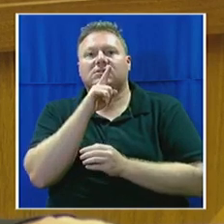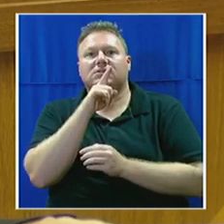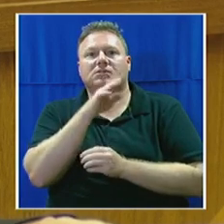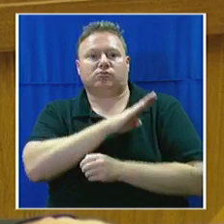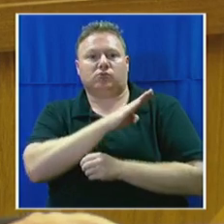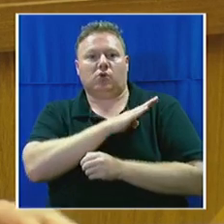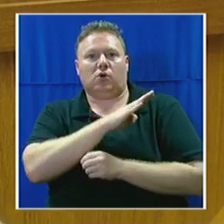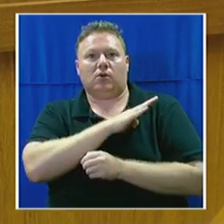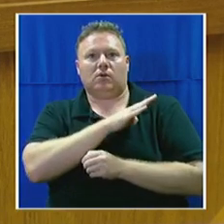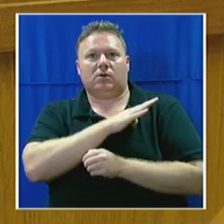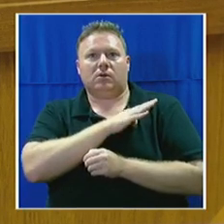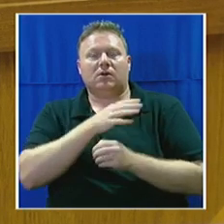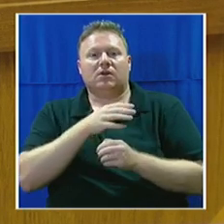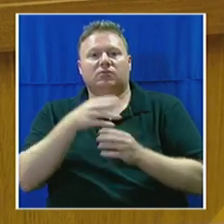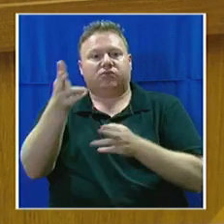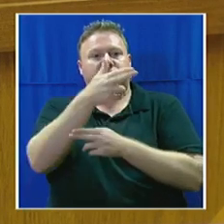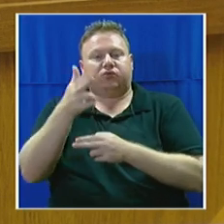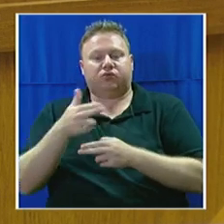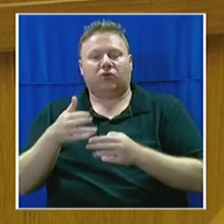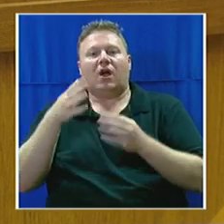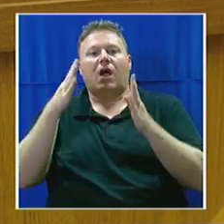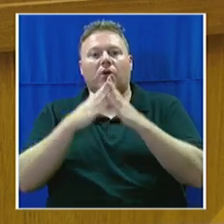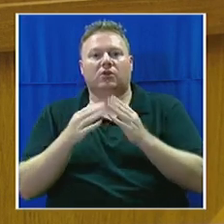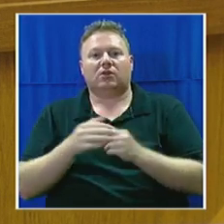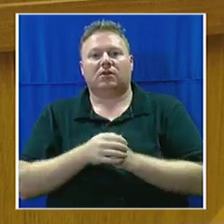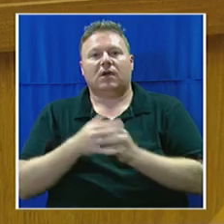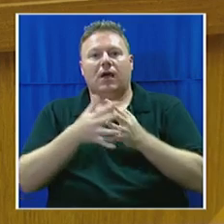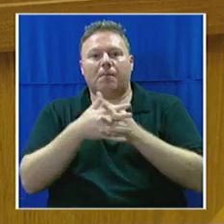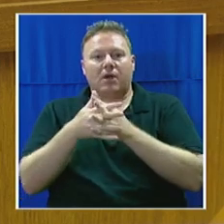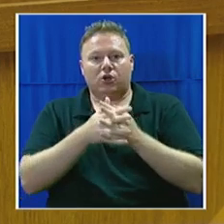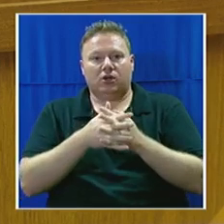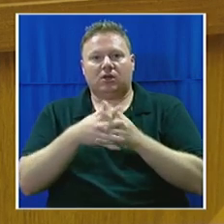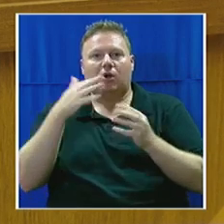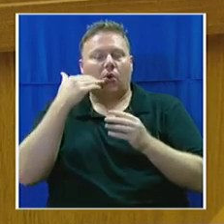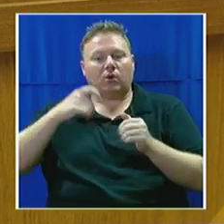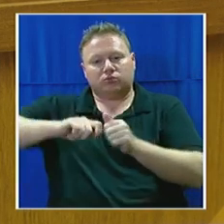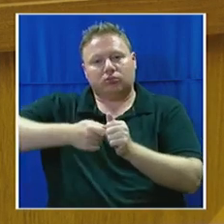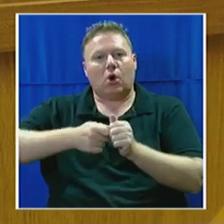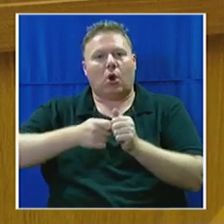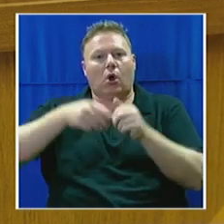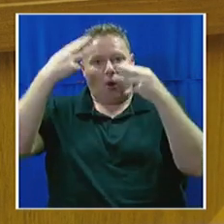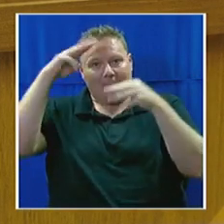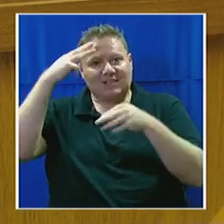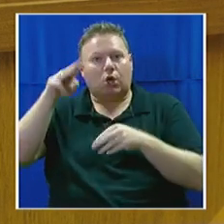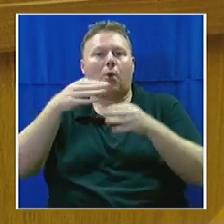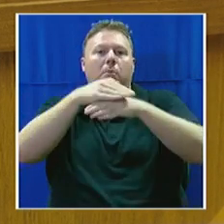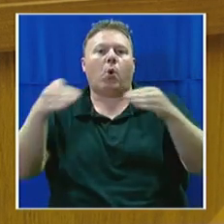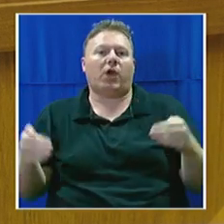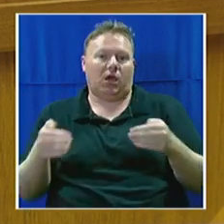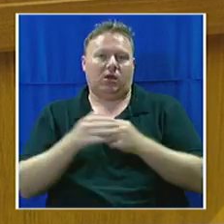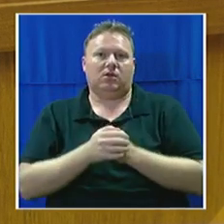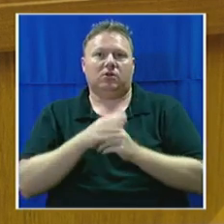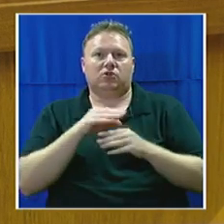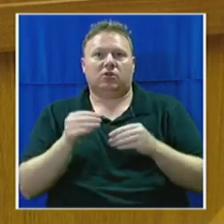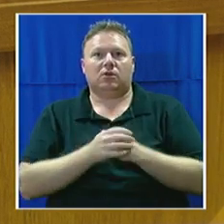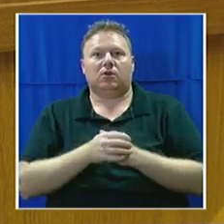Amerika oorweeg tans om die grens met Mexico te sluit om die verspreiding van die virus te keer. Die Amerikaanse staat Washington het ook